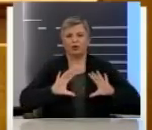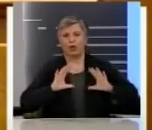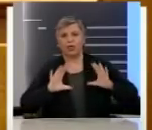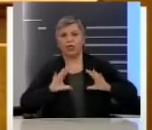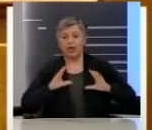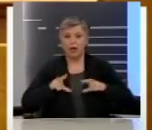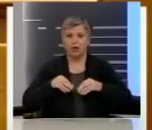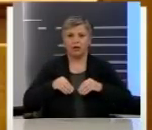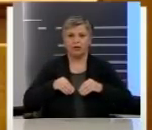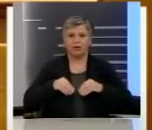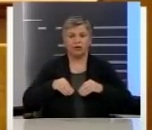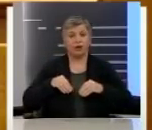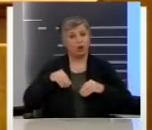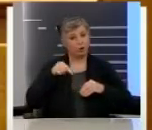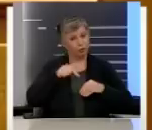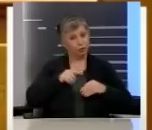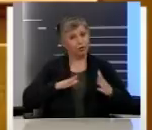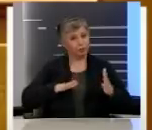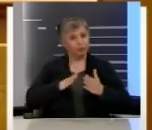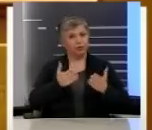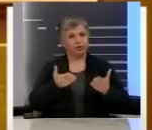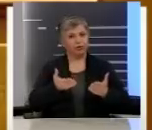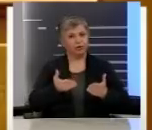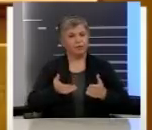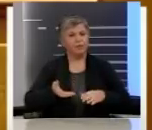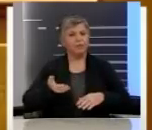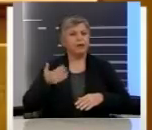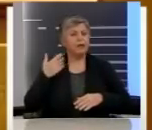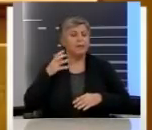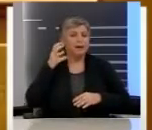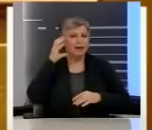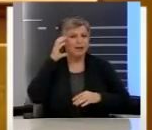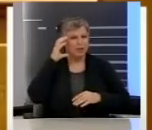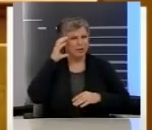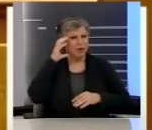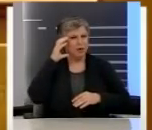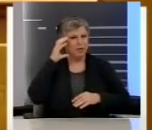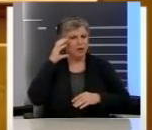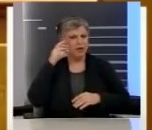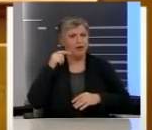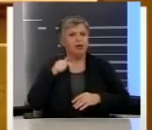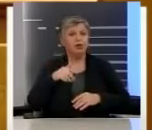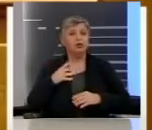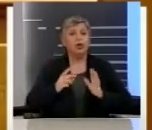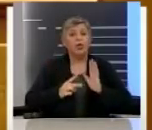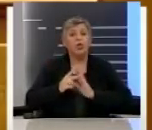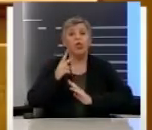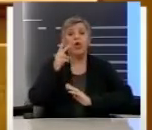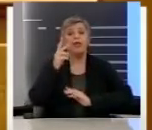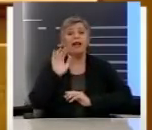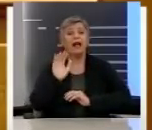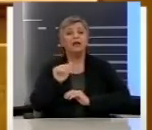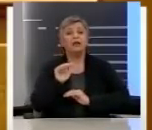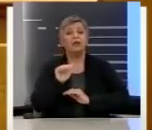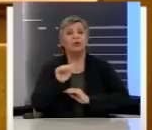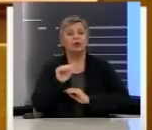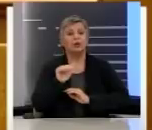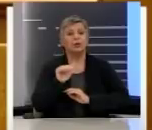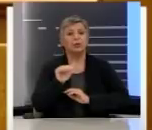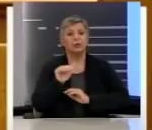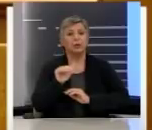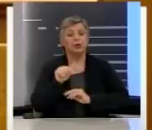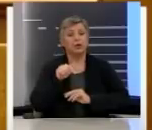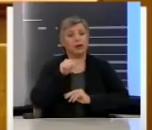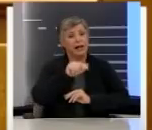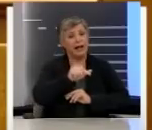Εξάλλου, αν θυμάμαι καλά, ήταν ο ίδιος ο αρχηγός σας, ο κ. Μητσοτάκης, στις 12 Ιουλίου που συναντήθηκε